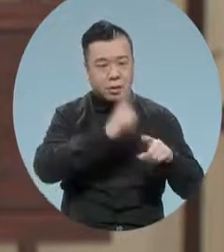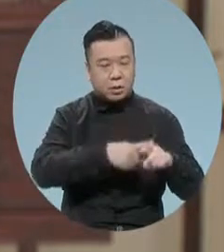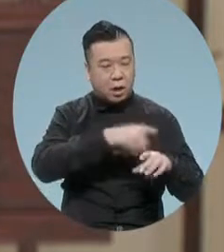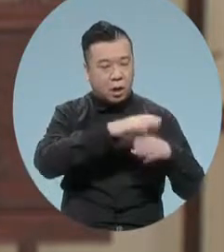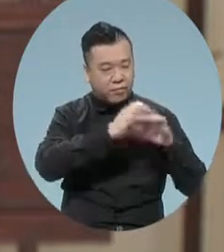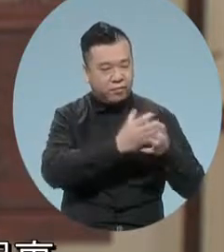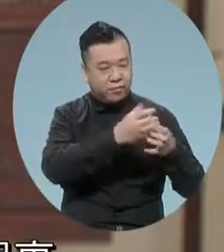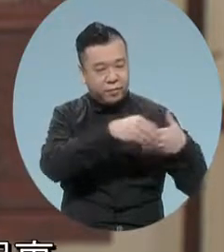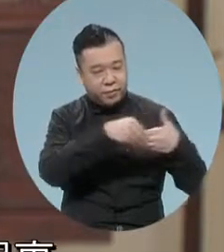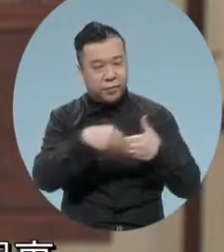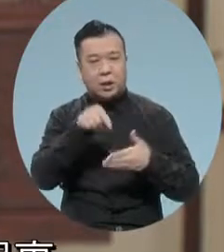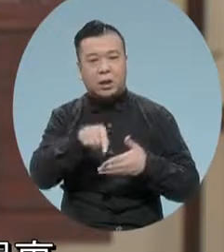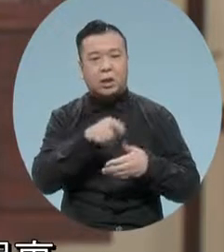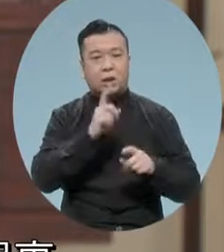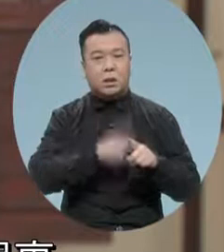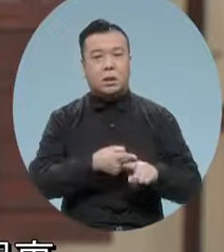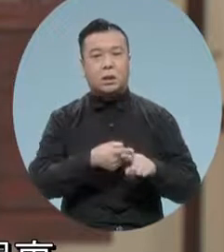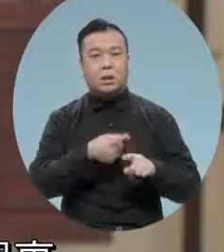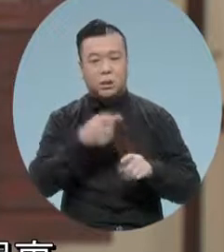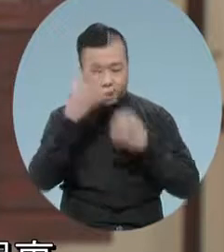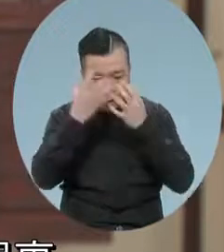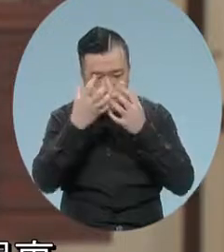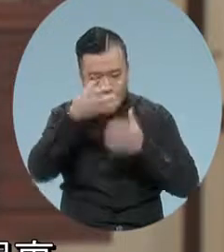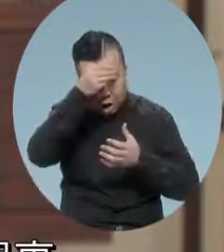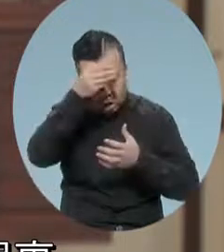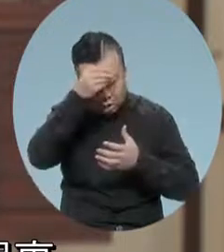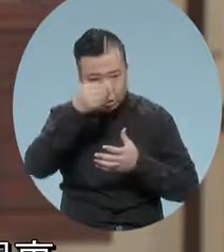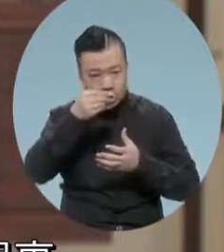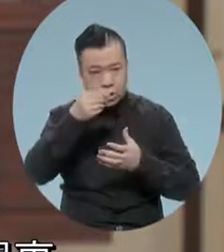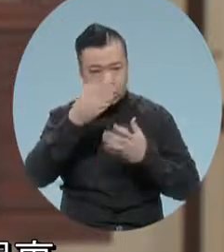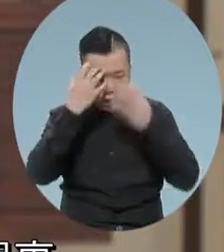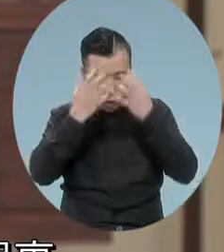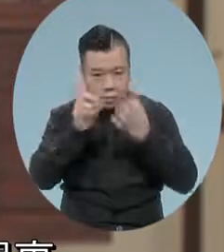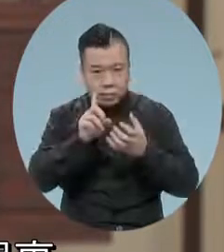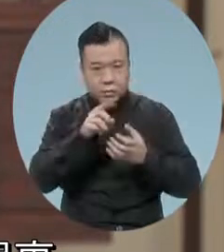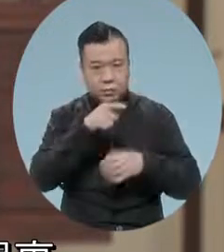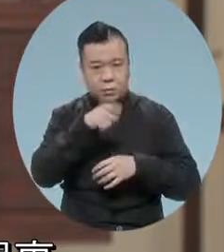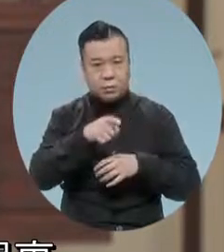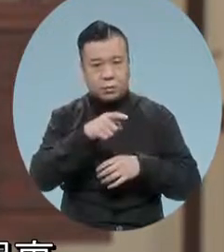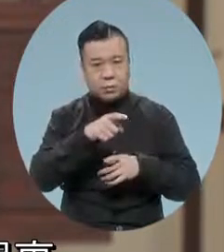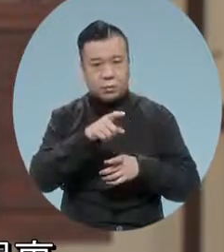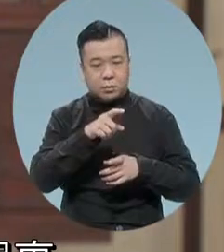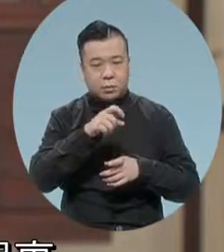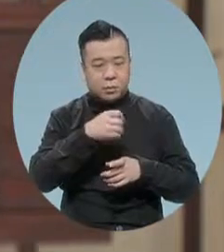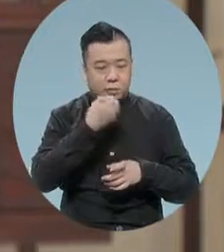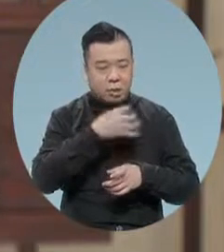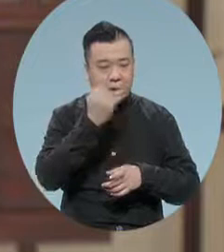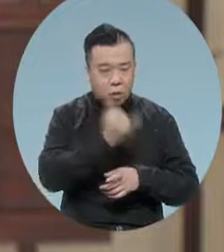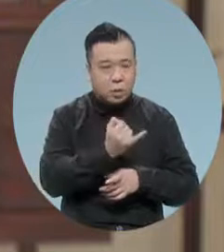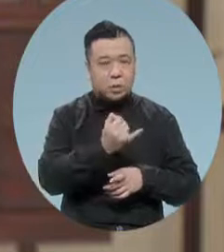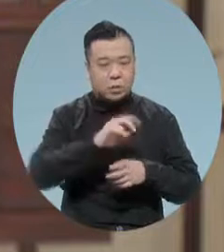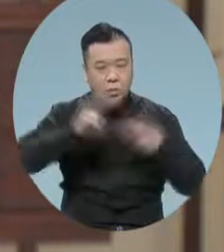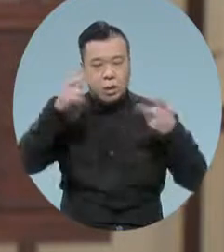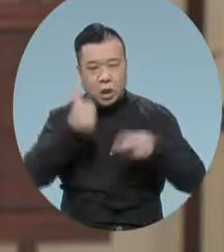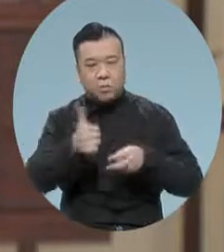導的單位，是一個很注意學習，好注意喺試錯過程裏邊改